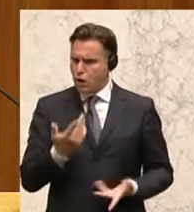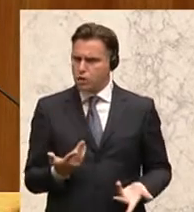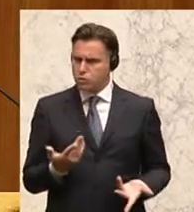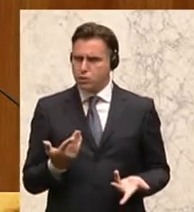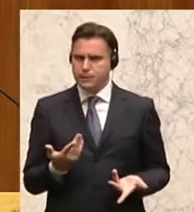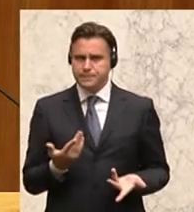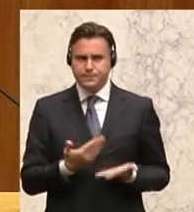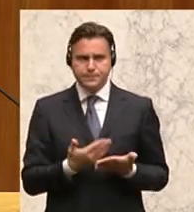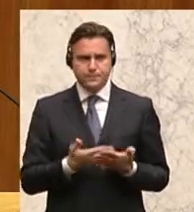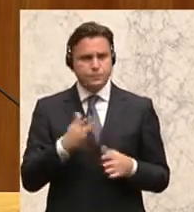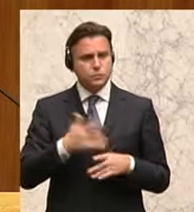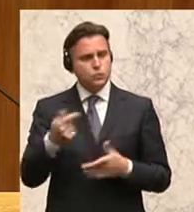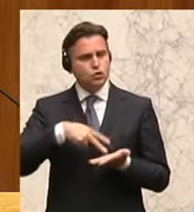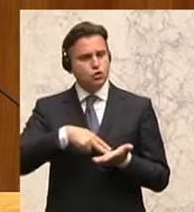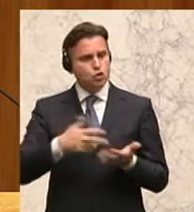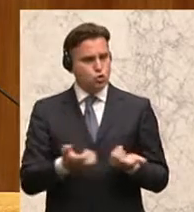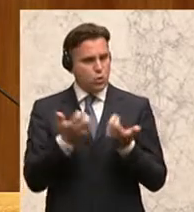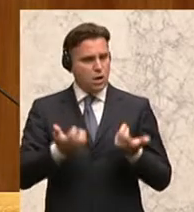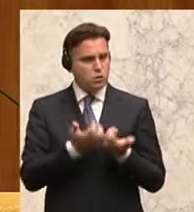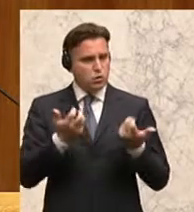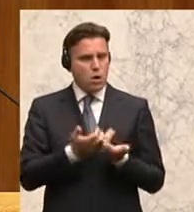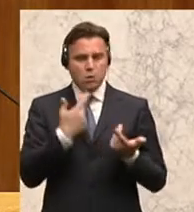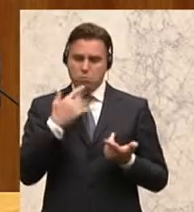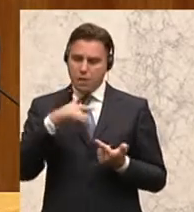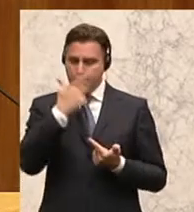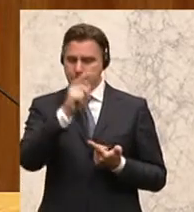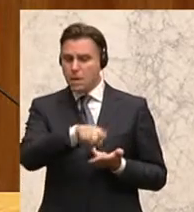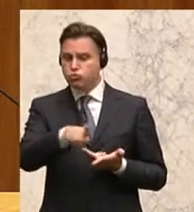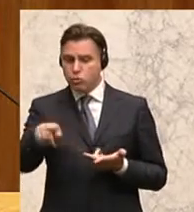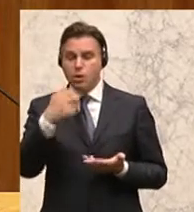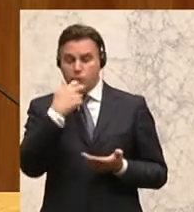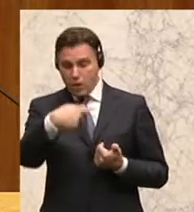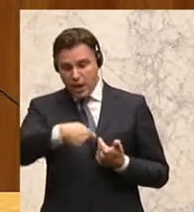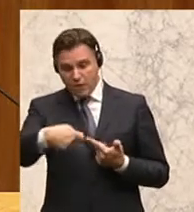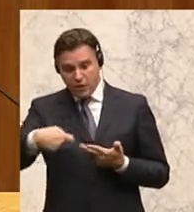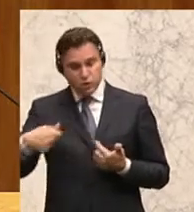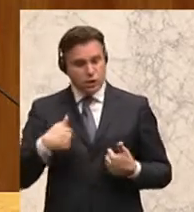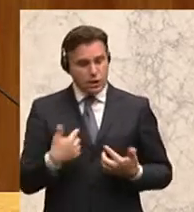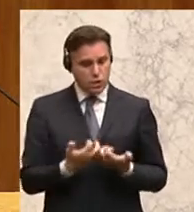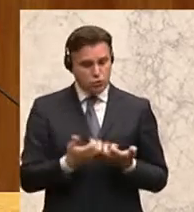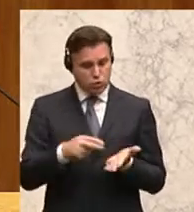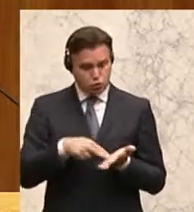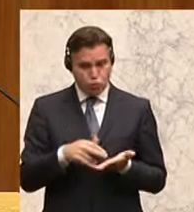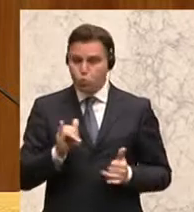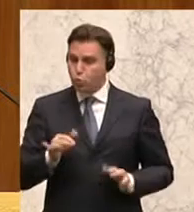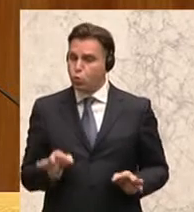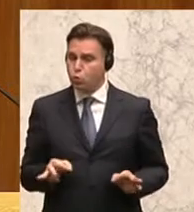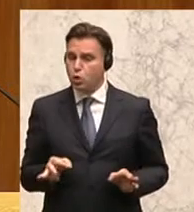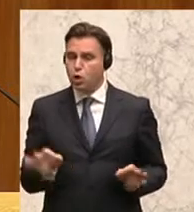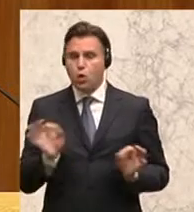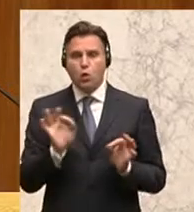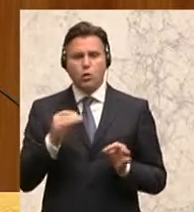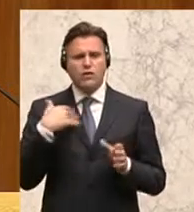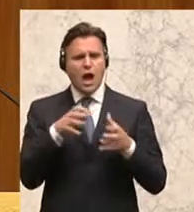ein Schuherzeuger mit Menschen sich zusammentut, die investieren, dass er Schuhe erzeugen kann. Oder ein anderes Beispiel, das ich im Ausschuss genannt habe, wenn